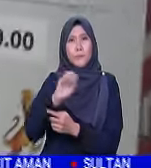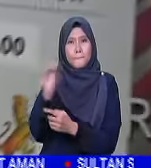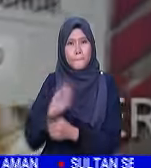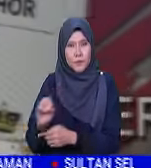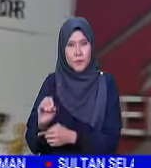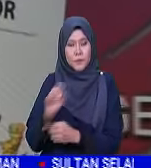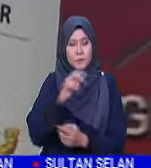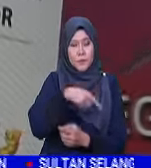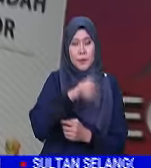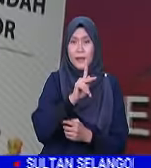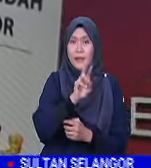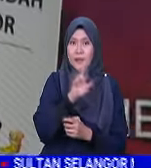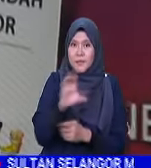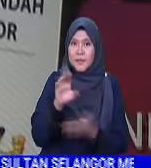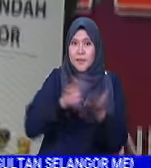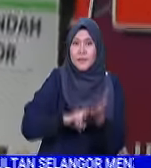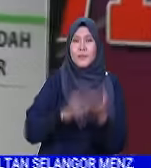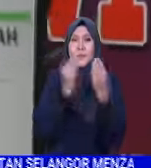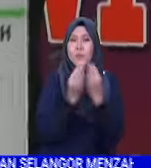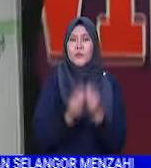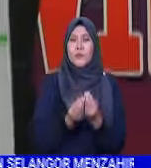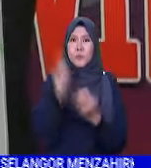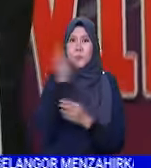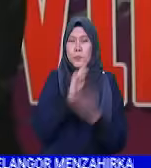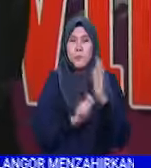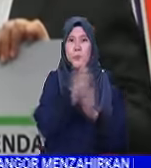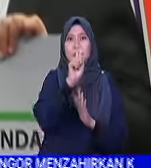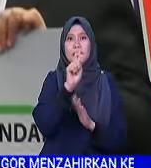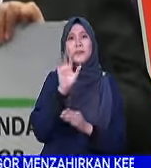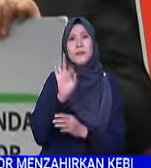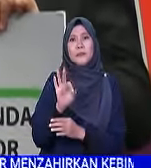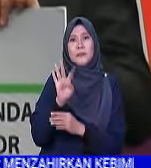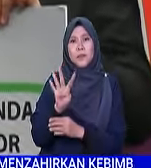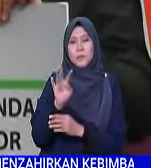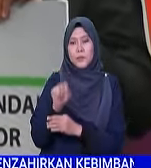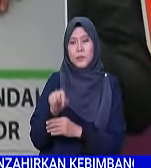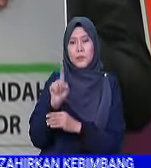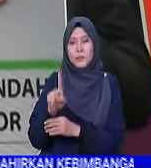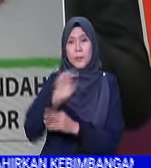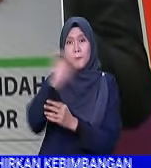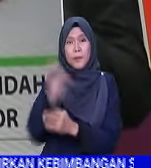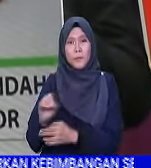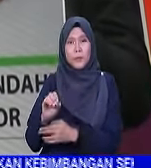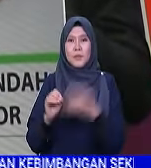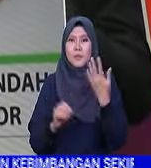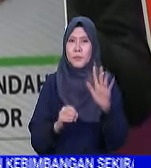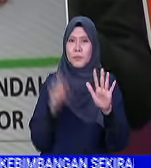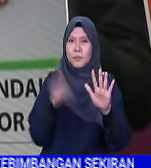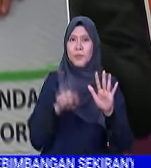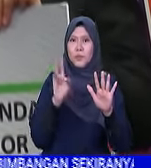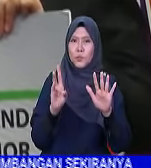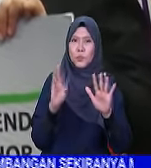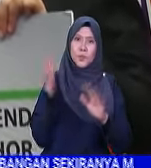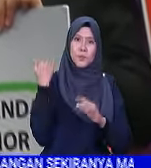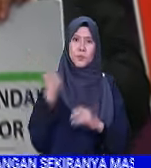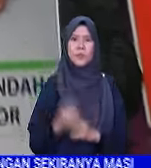91.1%. PKRC berkenaan pernah mencatatkan kadar pengisian tertinggi iaitu 94.1% pada 15 Julai